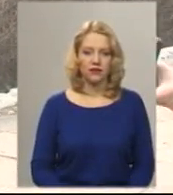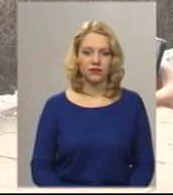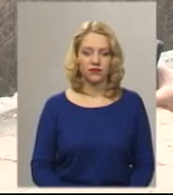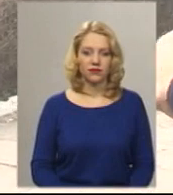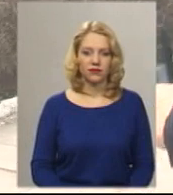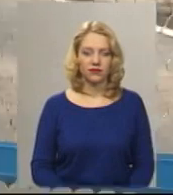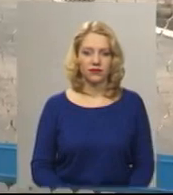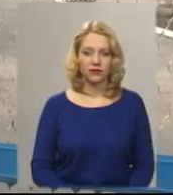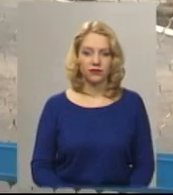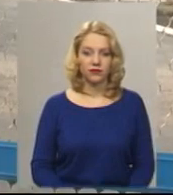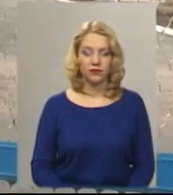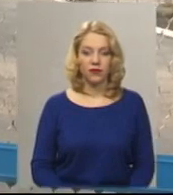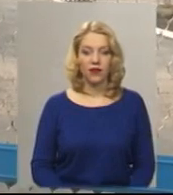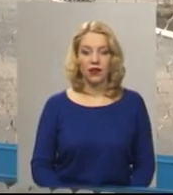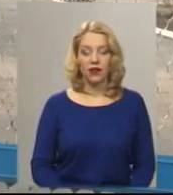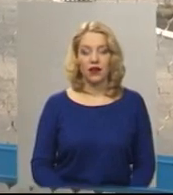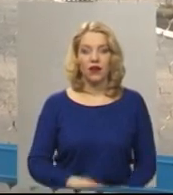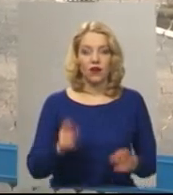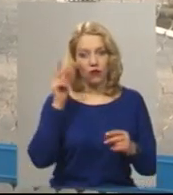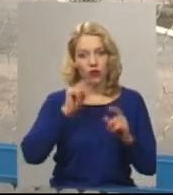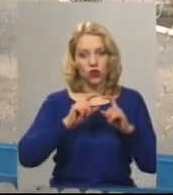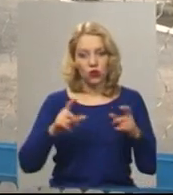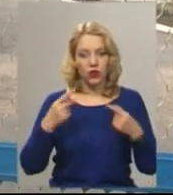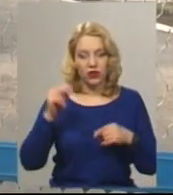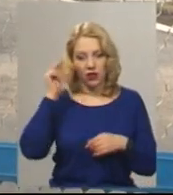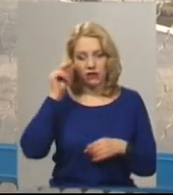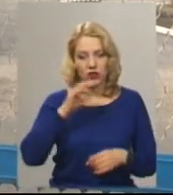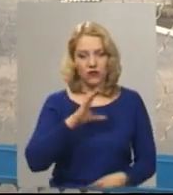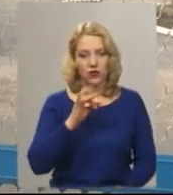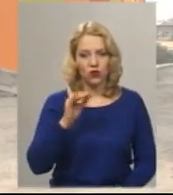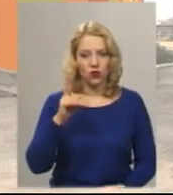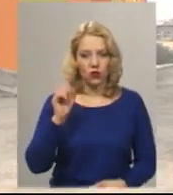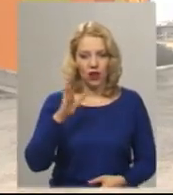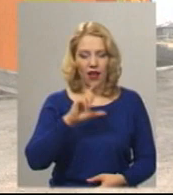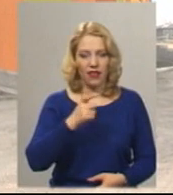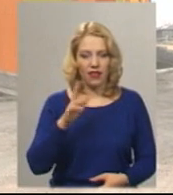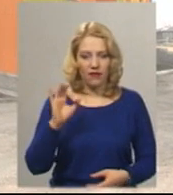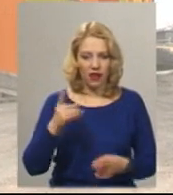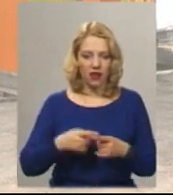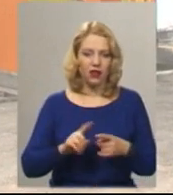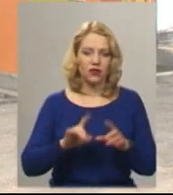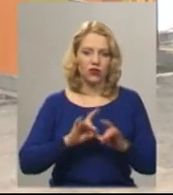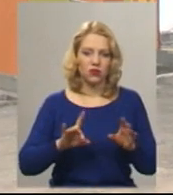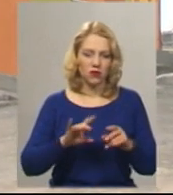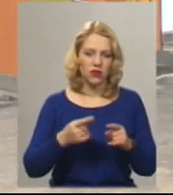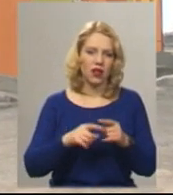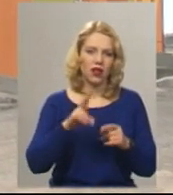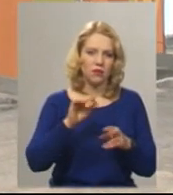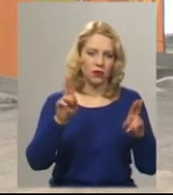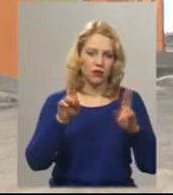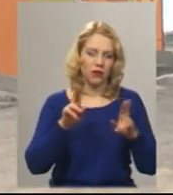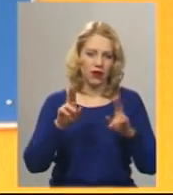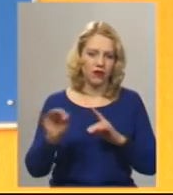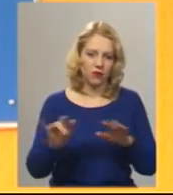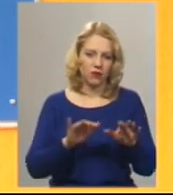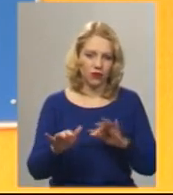Виключити, я тоді вдоволю. У школі, де навчався Євген Сорока, неодноразово проводили уроки безпечного поводження на залізничних коліях, каже директорка